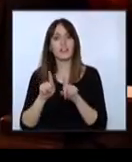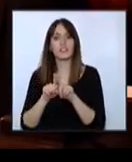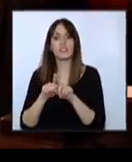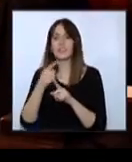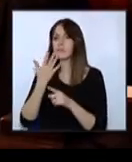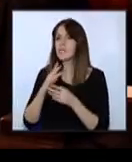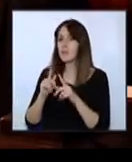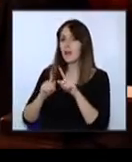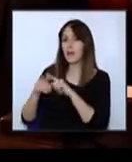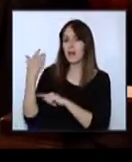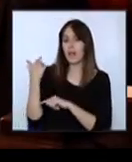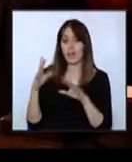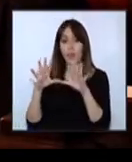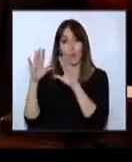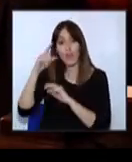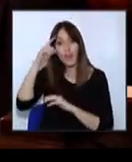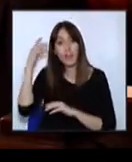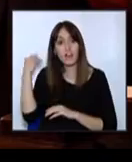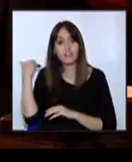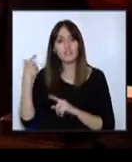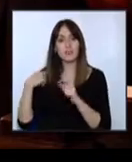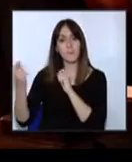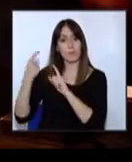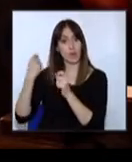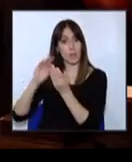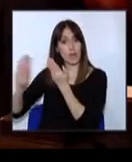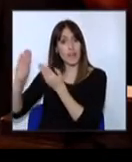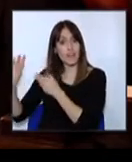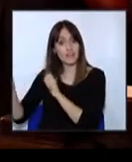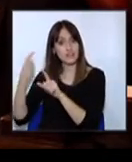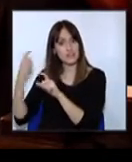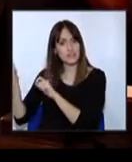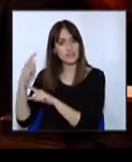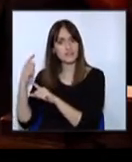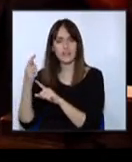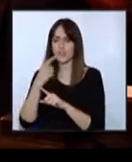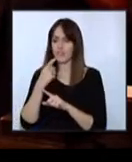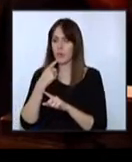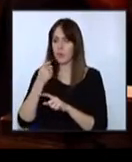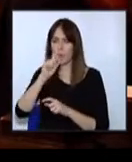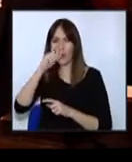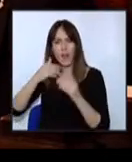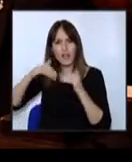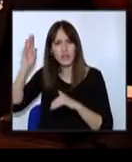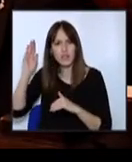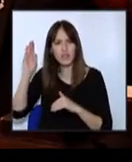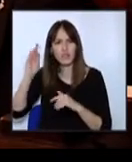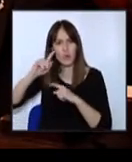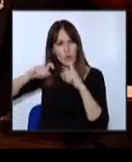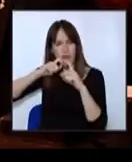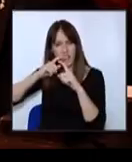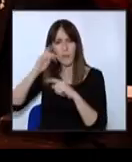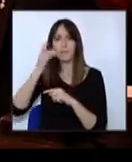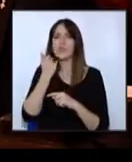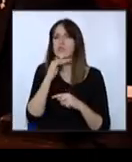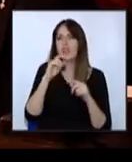de 10 dies doncs, ens van trucar dos veïns d'allà que van parlar, comentar per sobre que fa més d'un any, no sé exactament si és el número